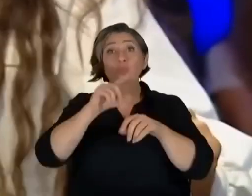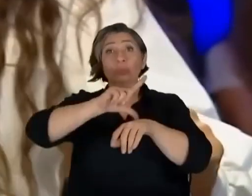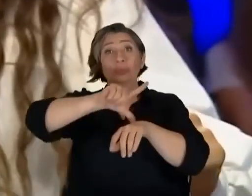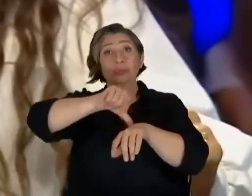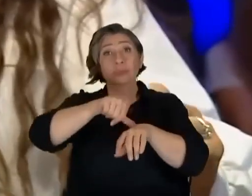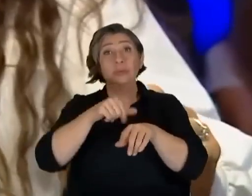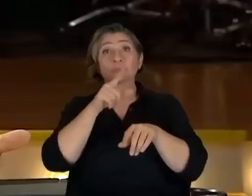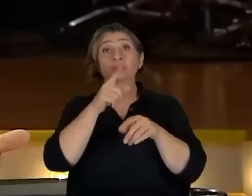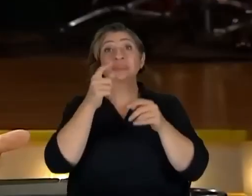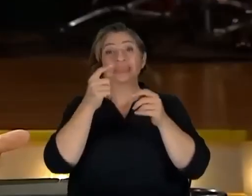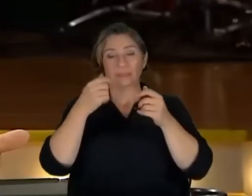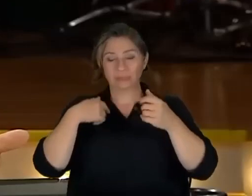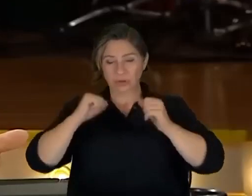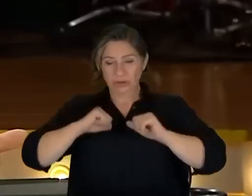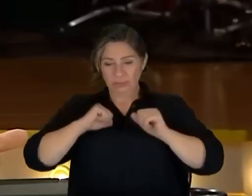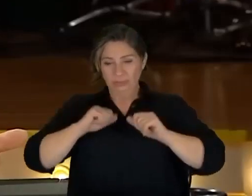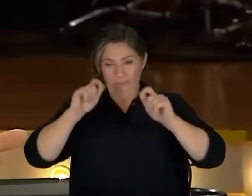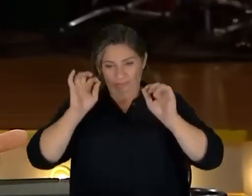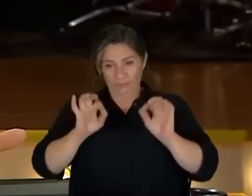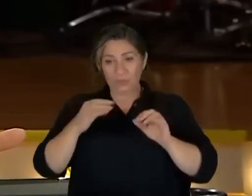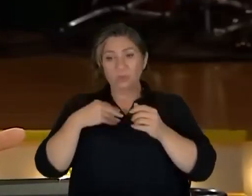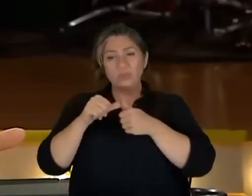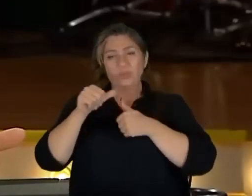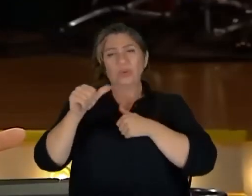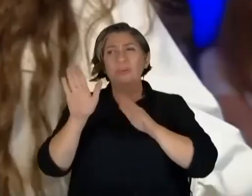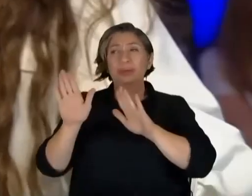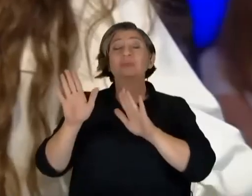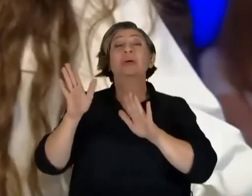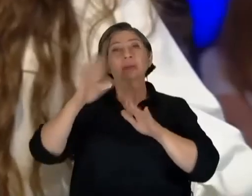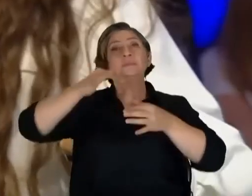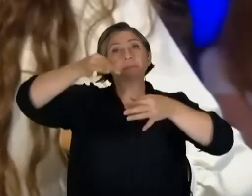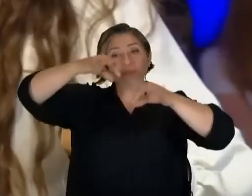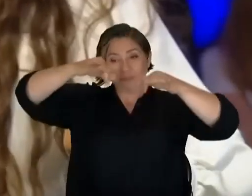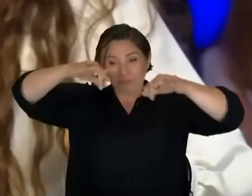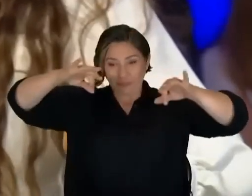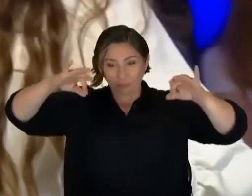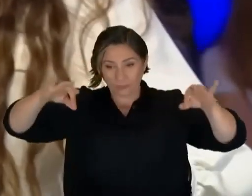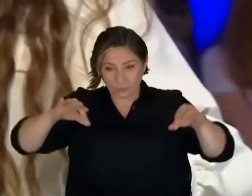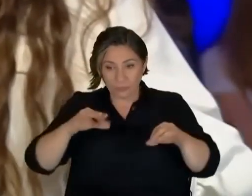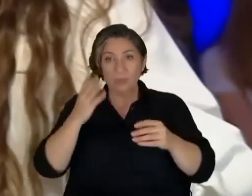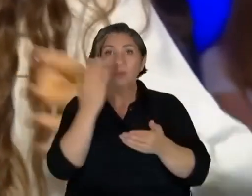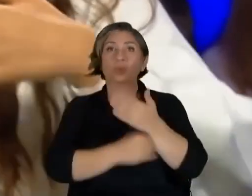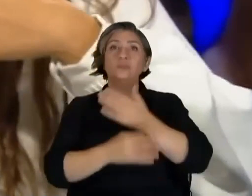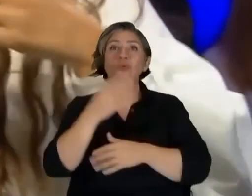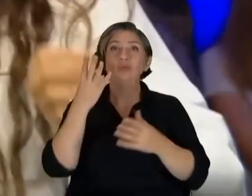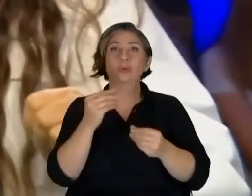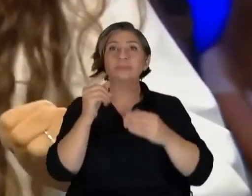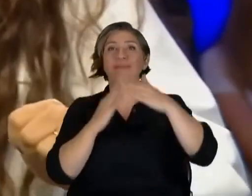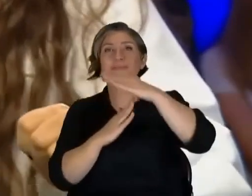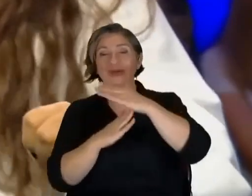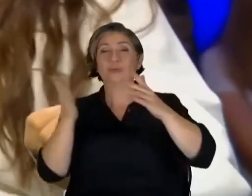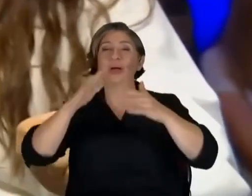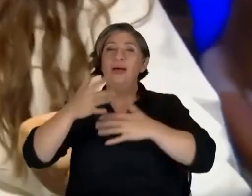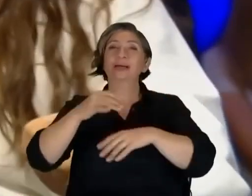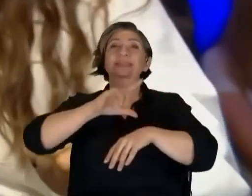uzun sürüyor. Yani çalışmaya karar veriyorum. Bayağı ara veriyorum. Sonra akord etmek zorunda kalıyorum. Akord ettiğimde zaten yorulmuş oluyorum. Bir ara